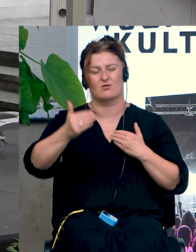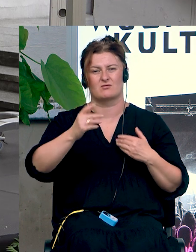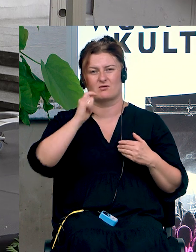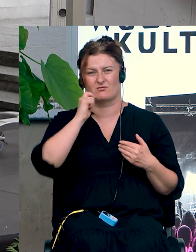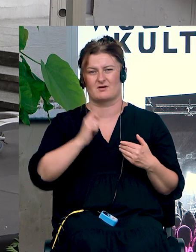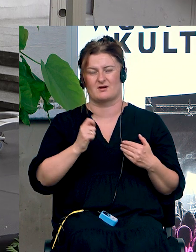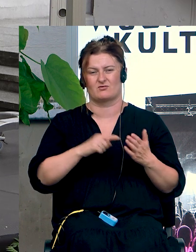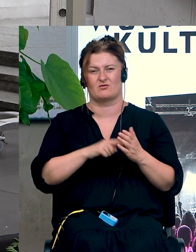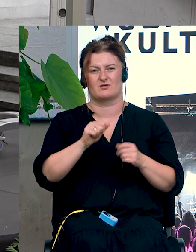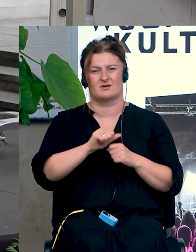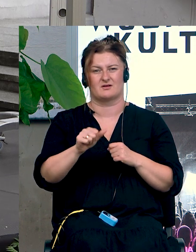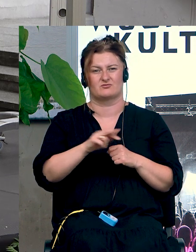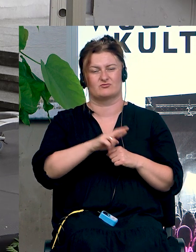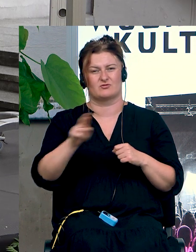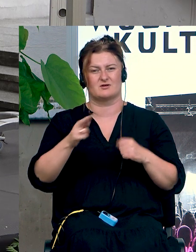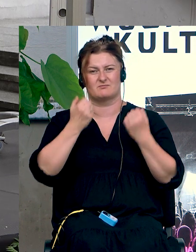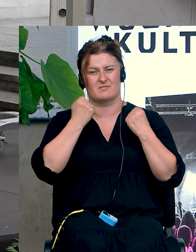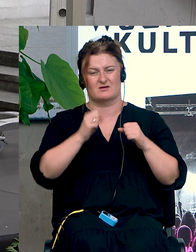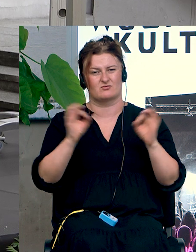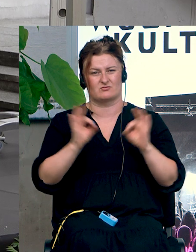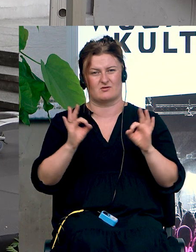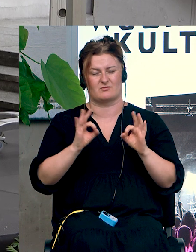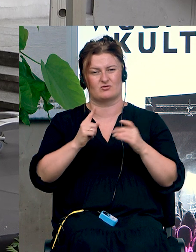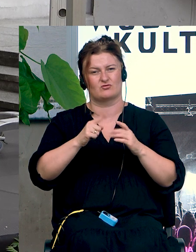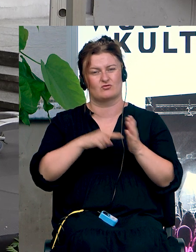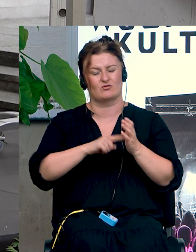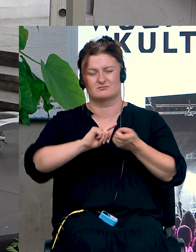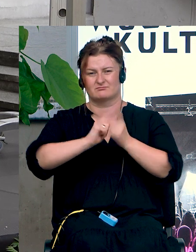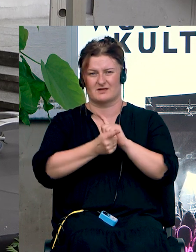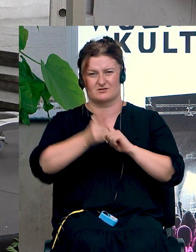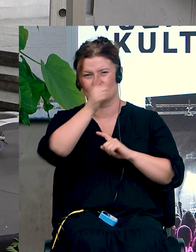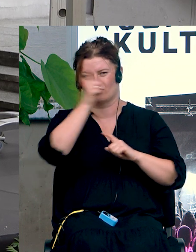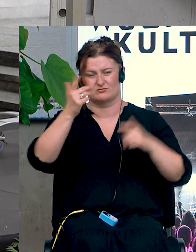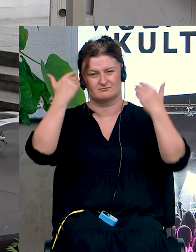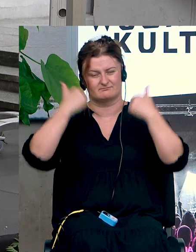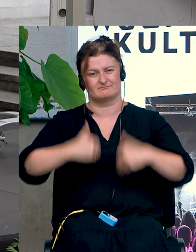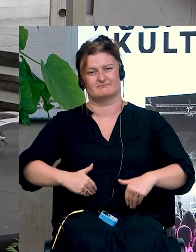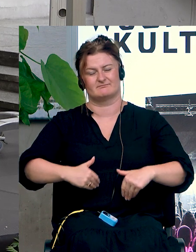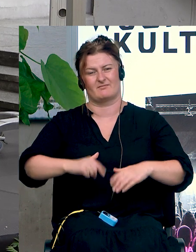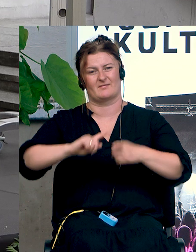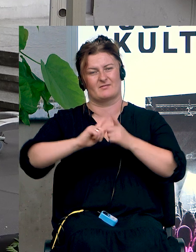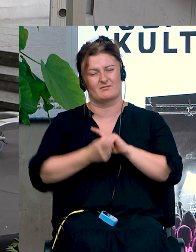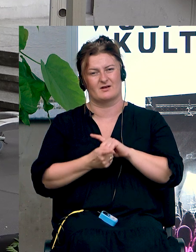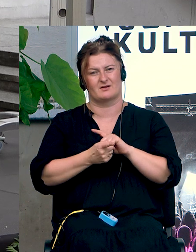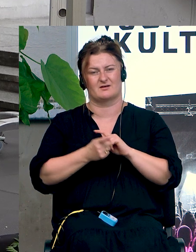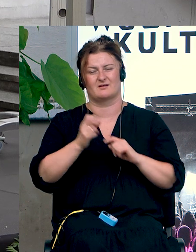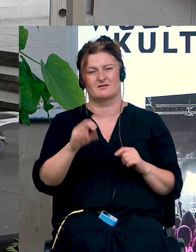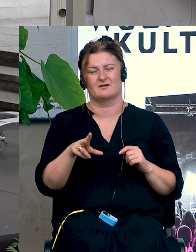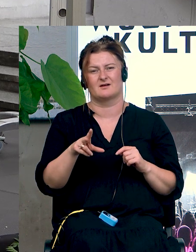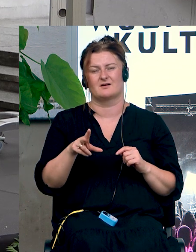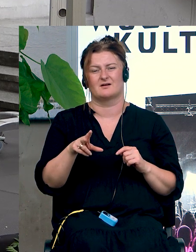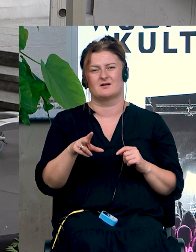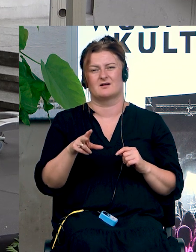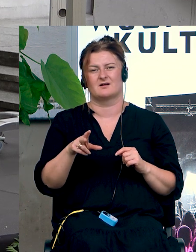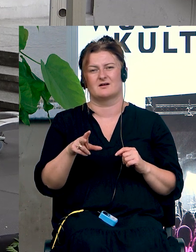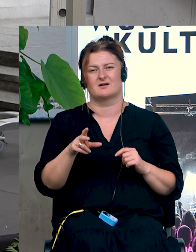річ, яка, звичайно, змінює людей. Вона їх змінює в той спосіб, в який їх змінює кожна велика травма.